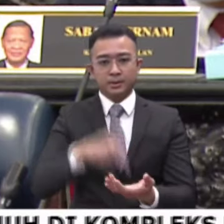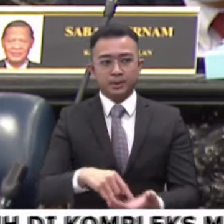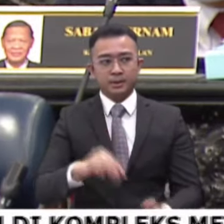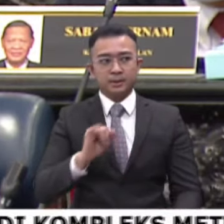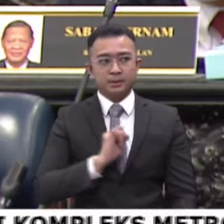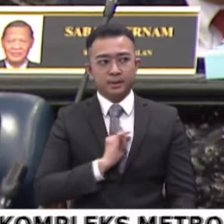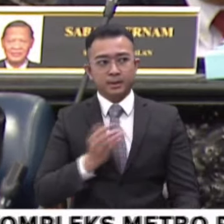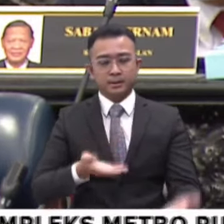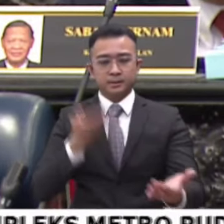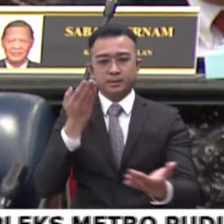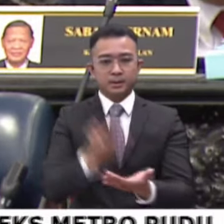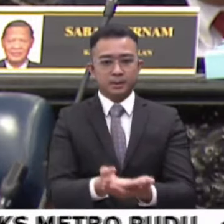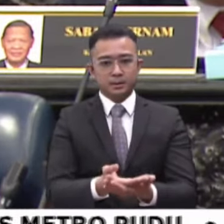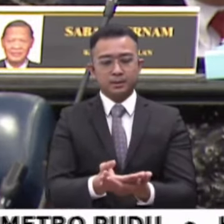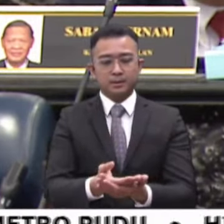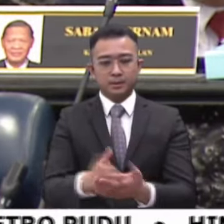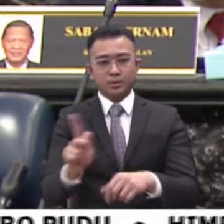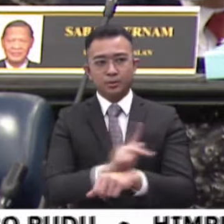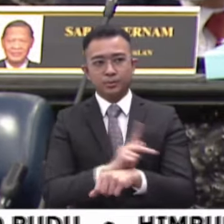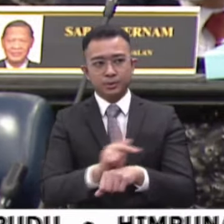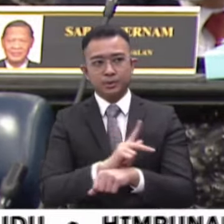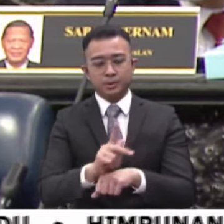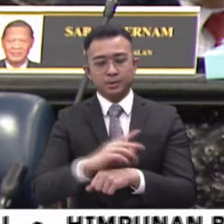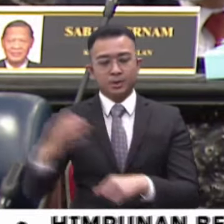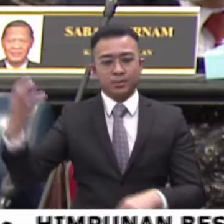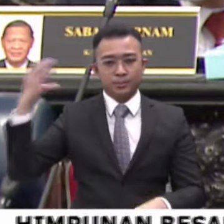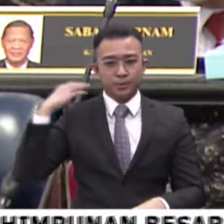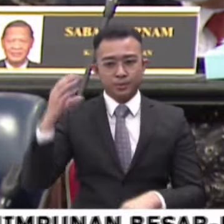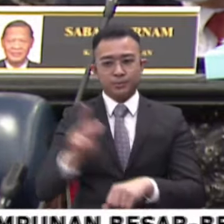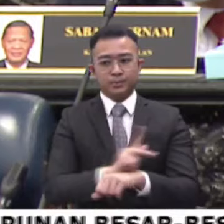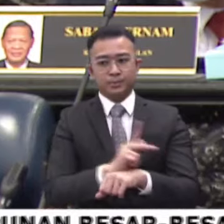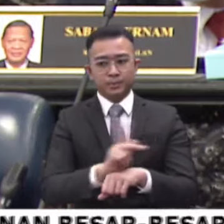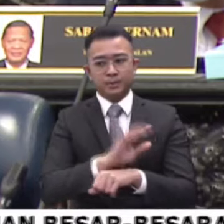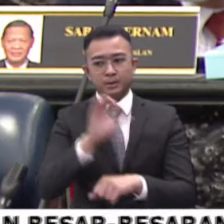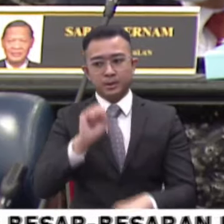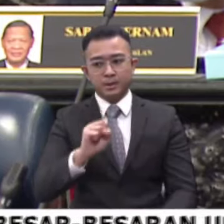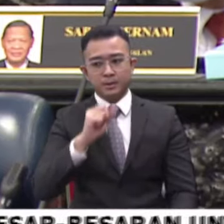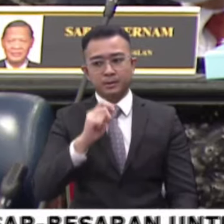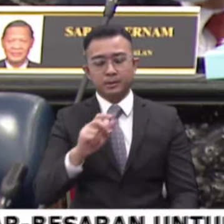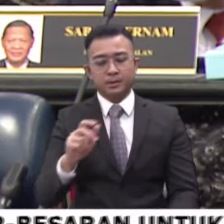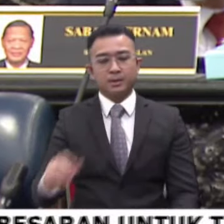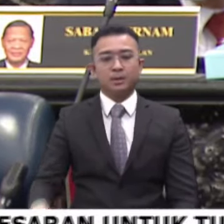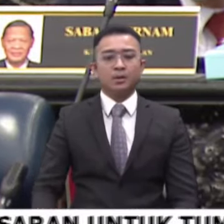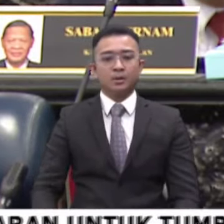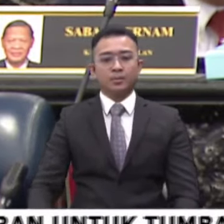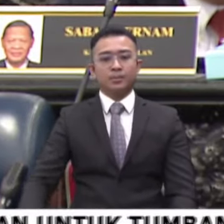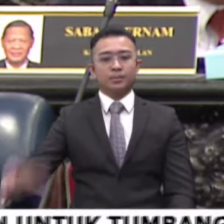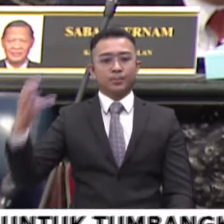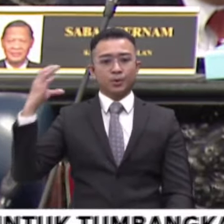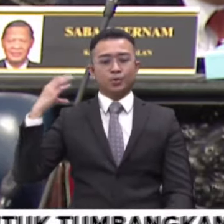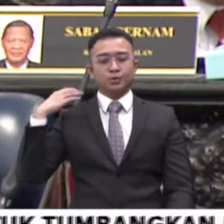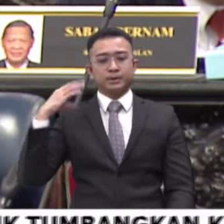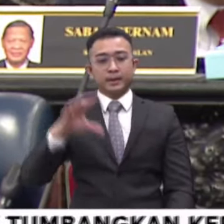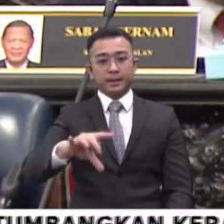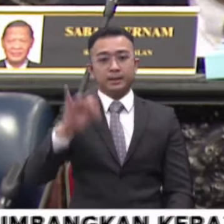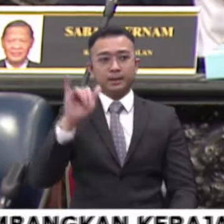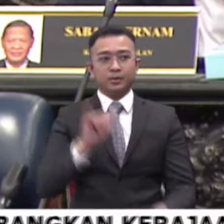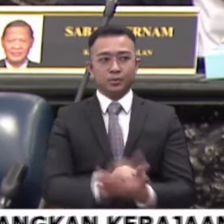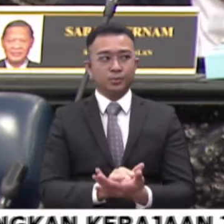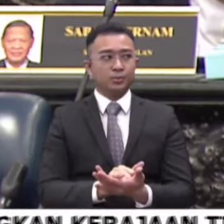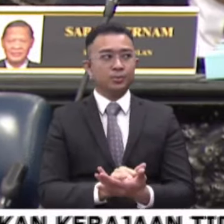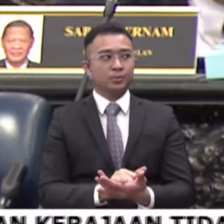Saya juga mencadangkan kepada koperasi pengerusi-koperasi SKM, maaf pengerusi SKM yang hendak dilantik